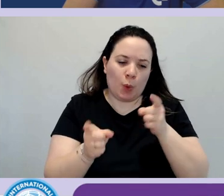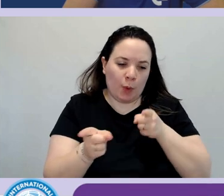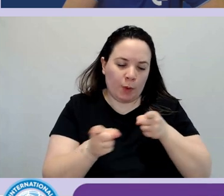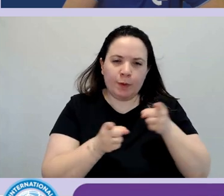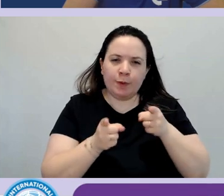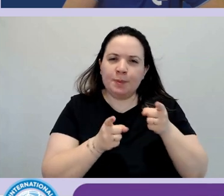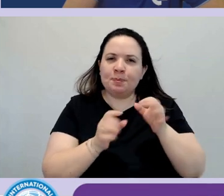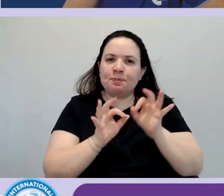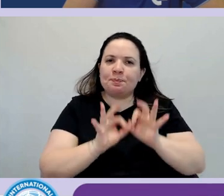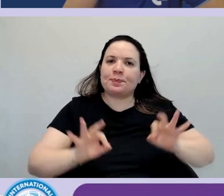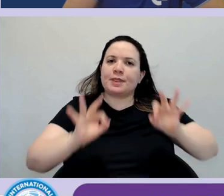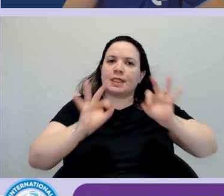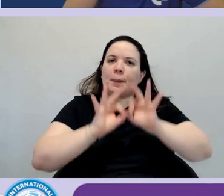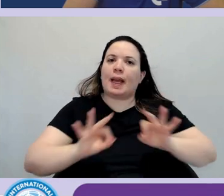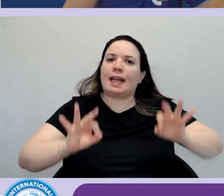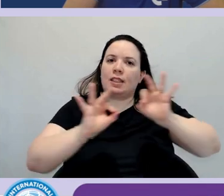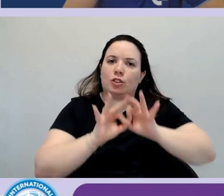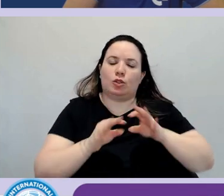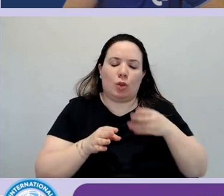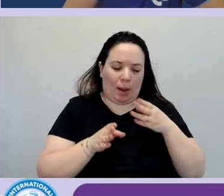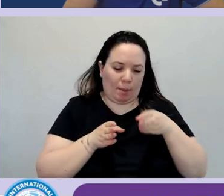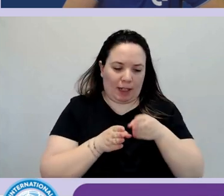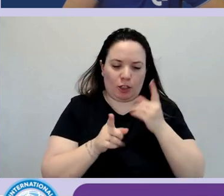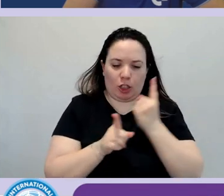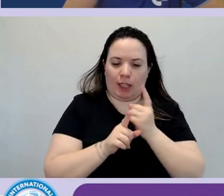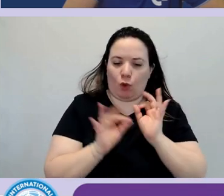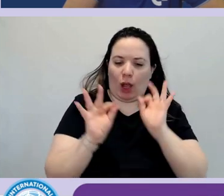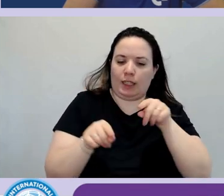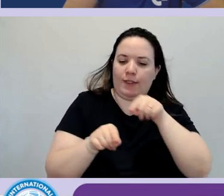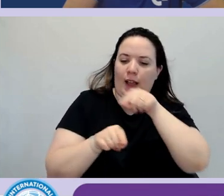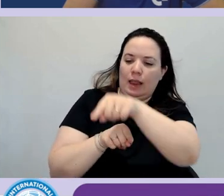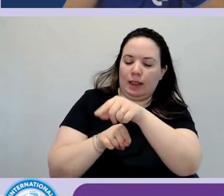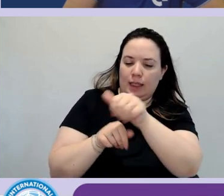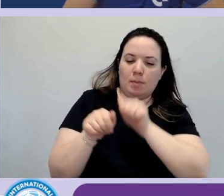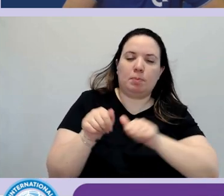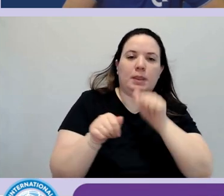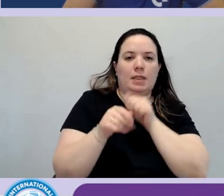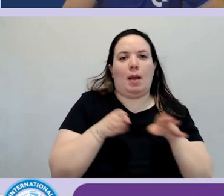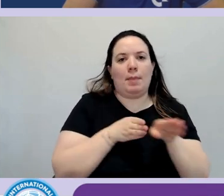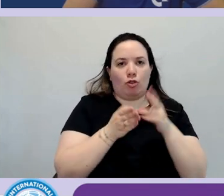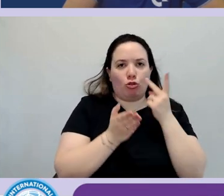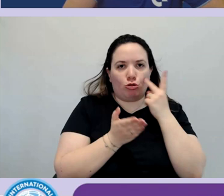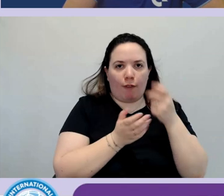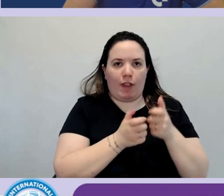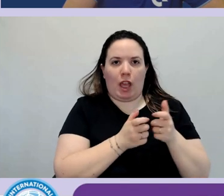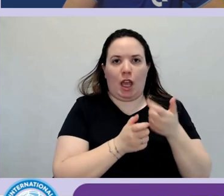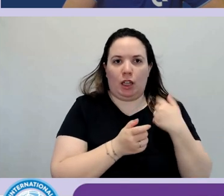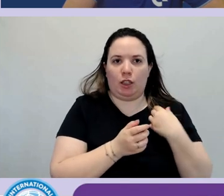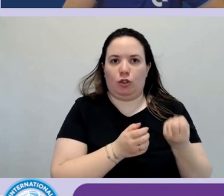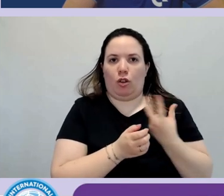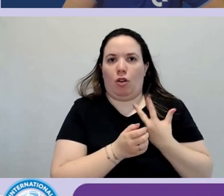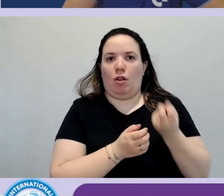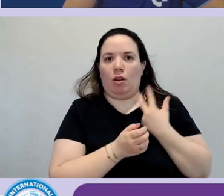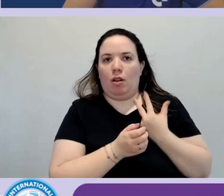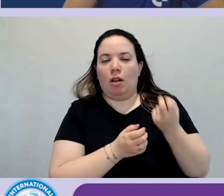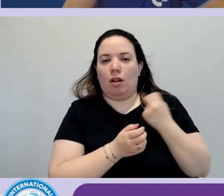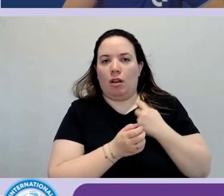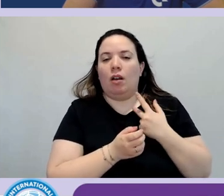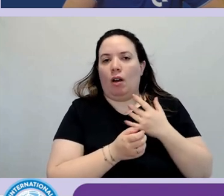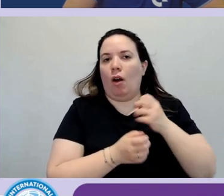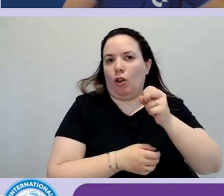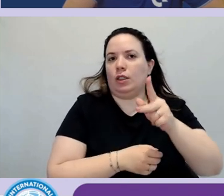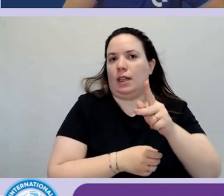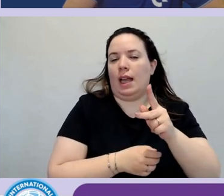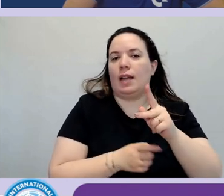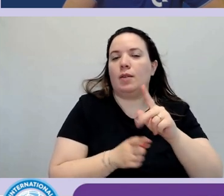fase di studio preventivo del percorso da da fare da svolgere e poi farsi aiutare man mano